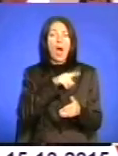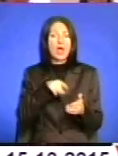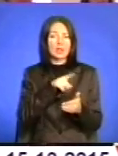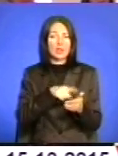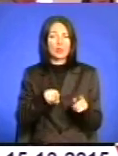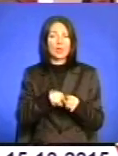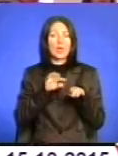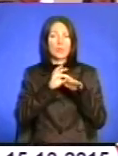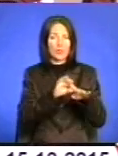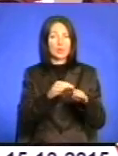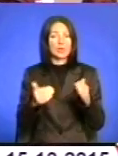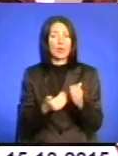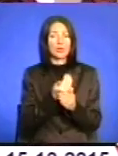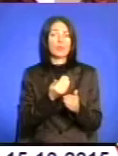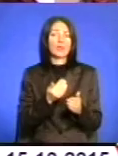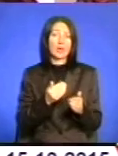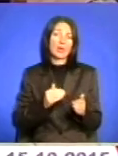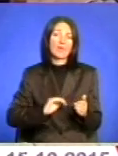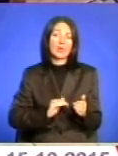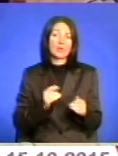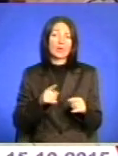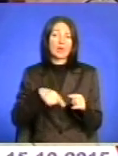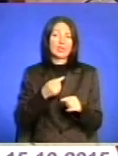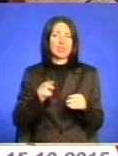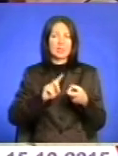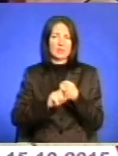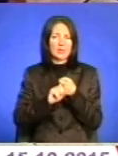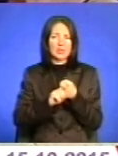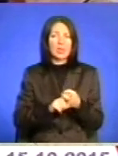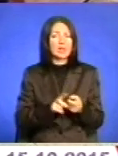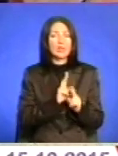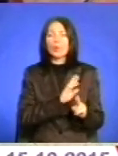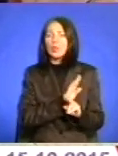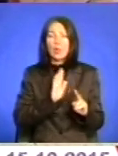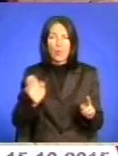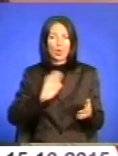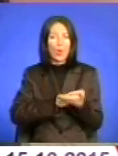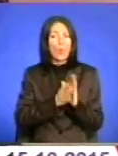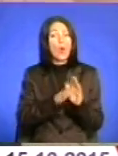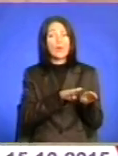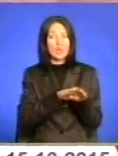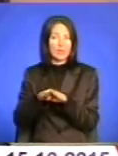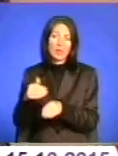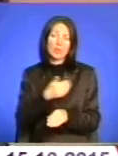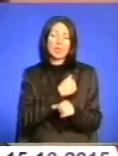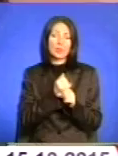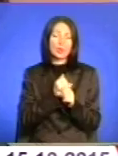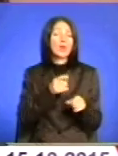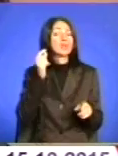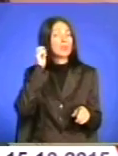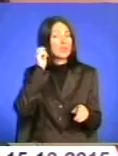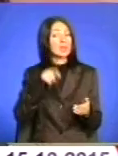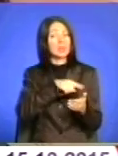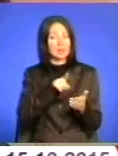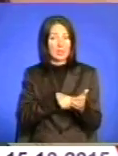через кумівство ніхто нікого не буде. Умови для всіх рівні – бажання працювати, вік, тести, здача фізнормативів